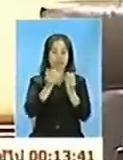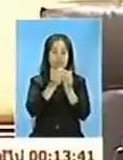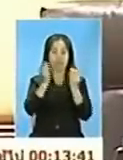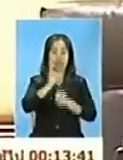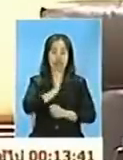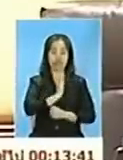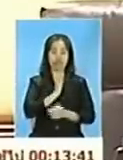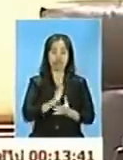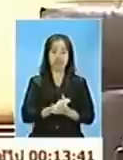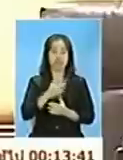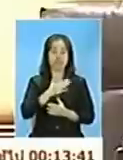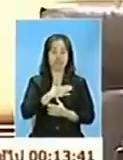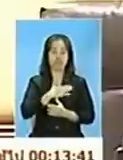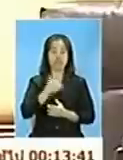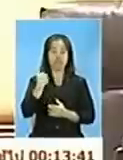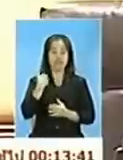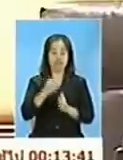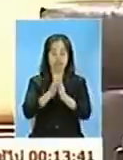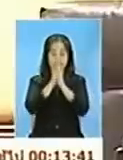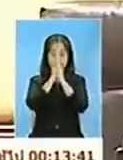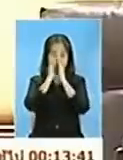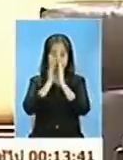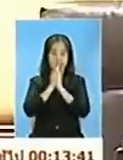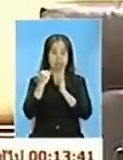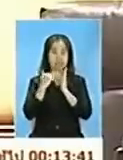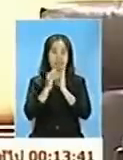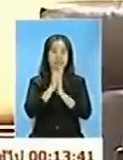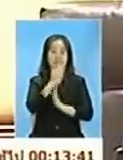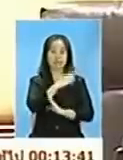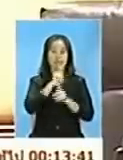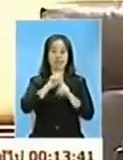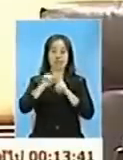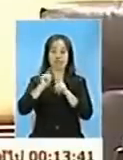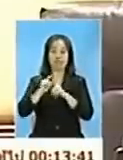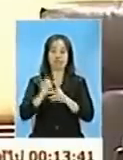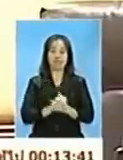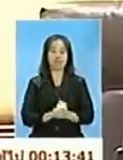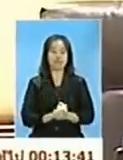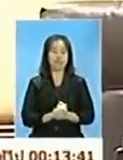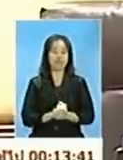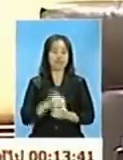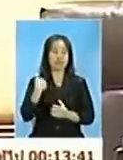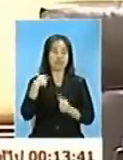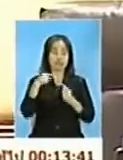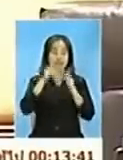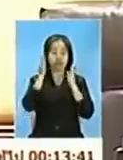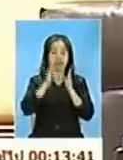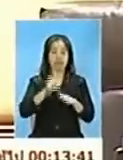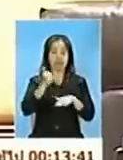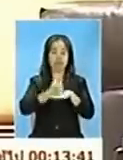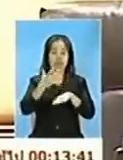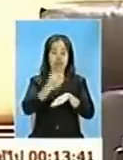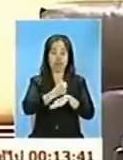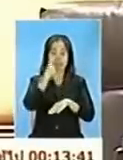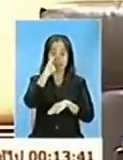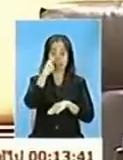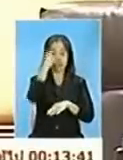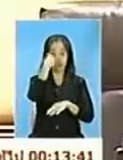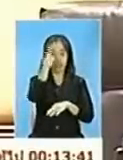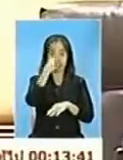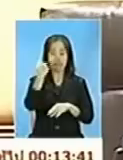มขออ้างอิงสิ่งศักดิ์สิทธิ์ที่ผมเอ่ยถึงถ้าไอ้นักการเมืองคนไหนในสภาแห่